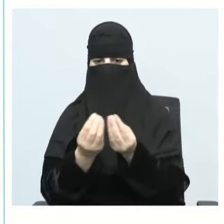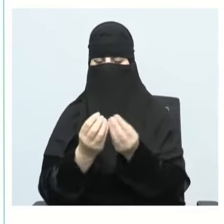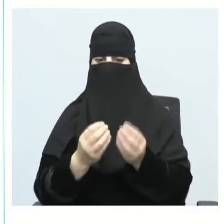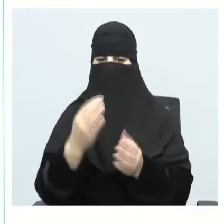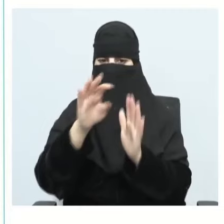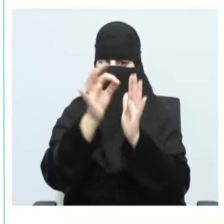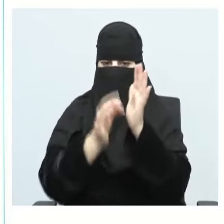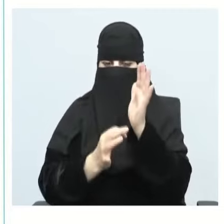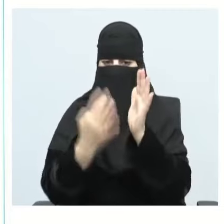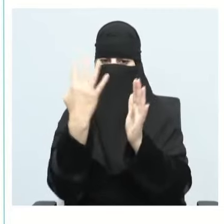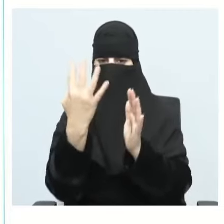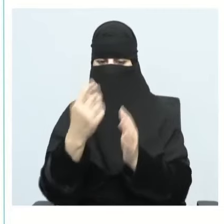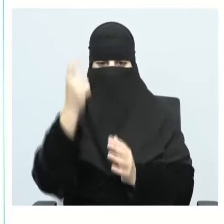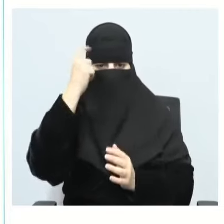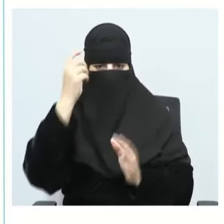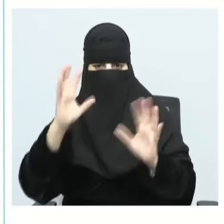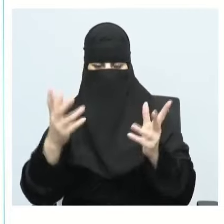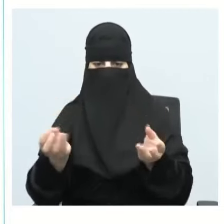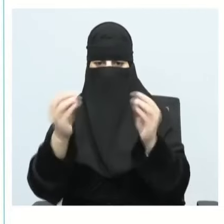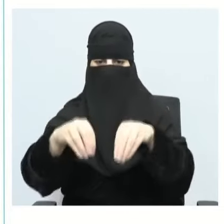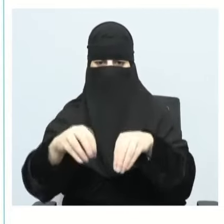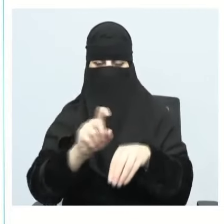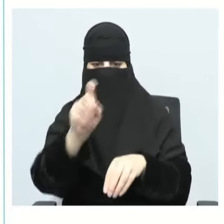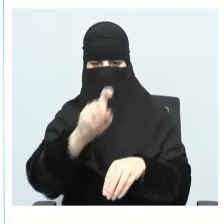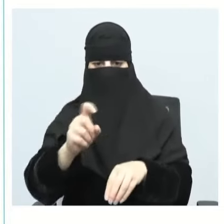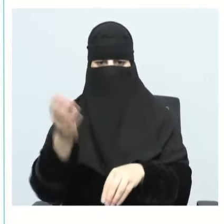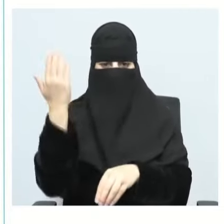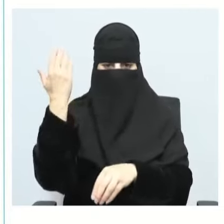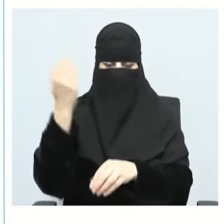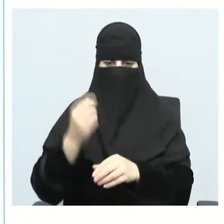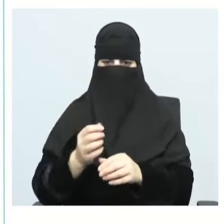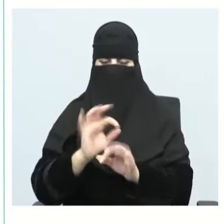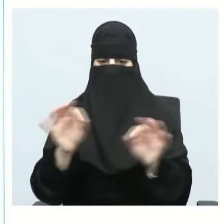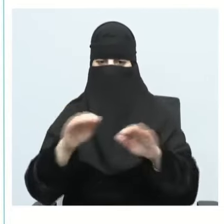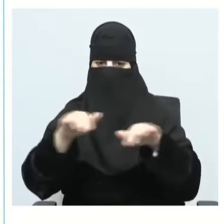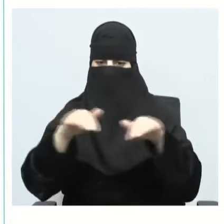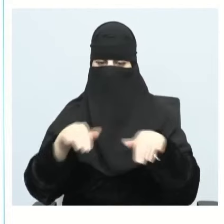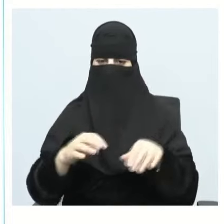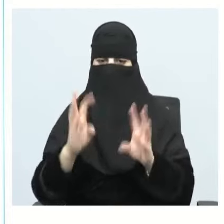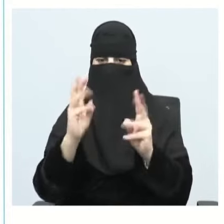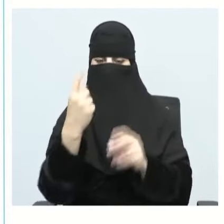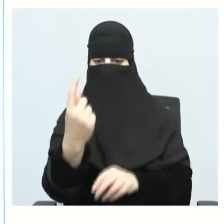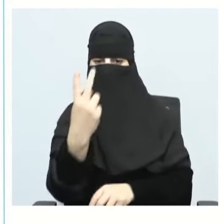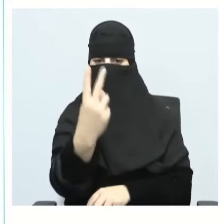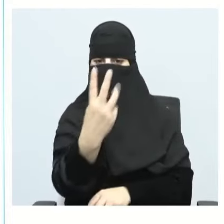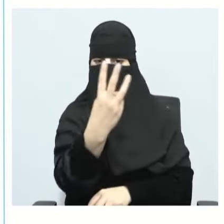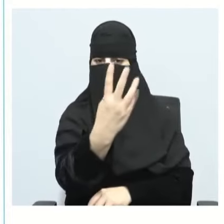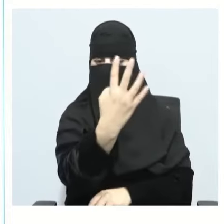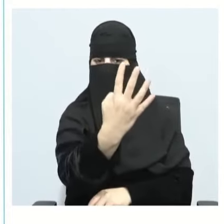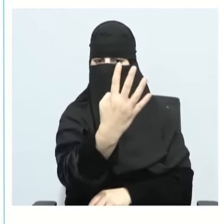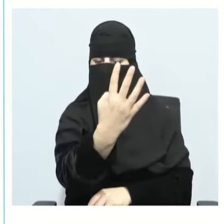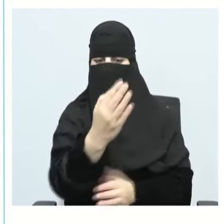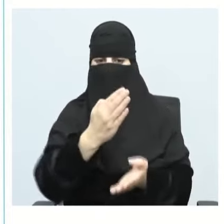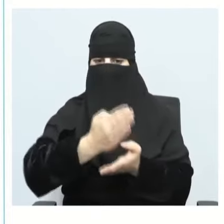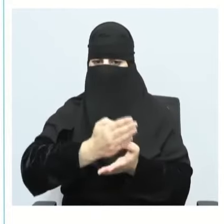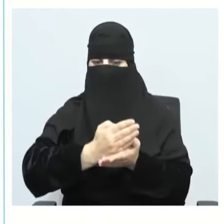الاربع يلا افهم ما معطيات المساله قبل قليل تستعمل شركه الارقام واحد واثنين وثلاثه واربعه